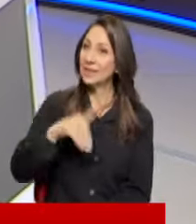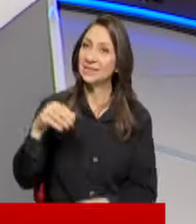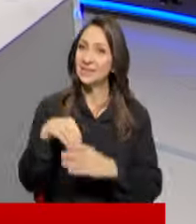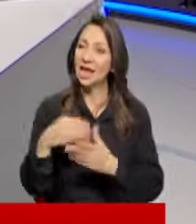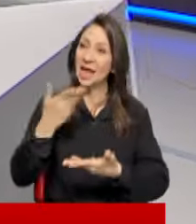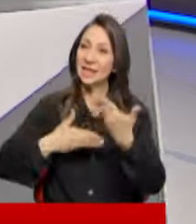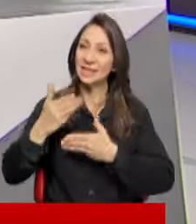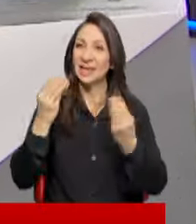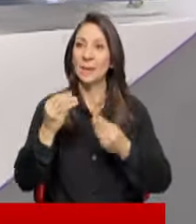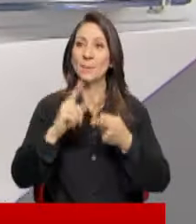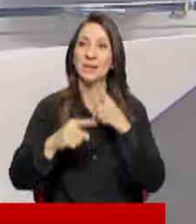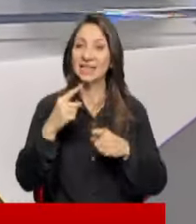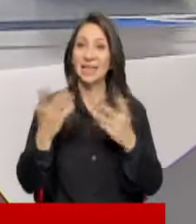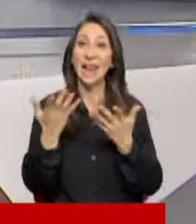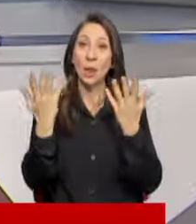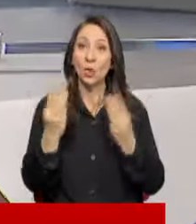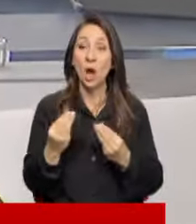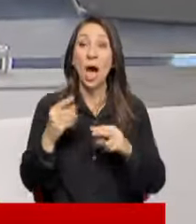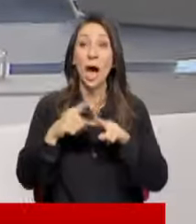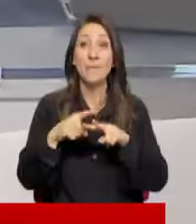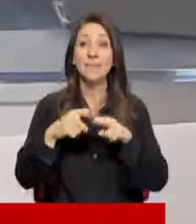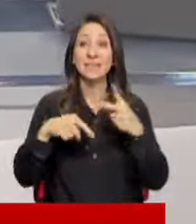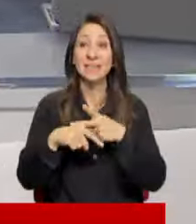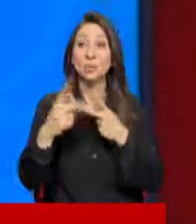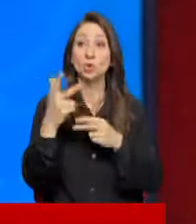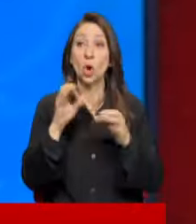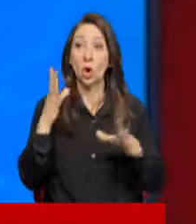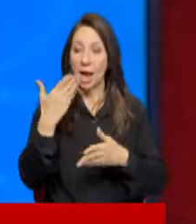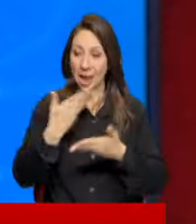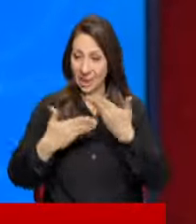Geldiğiniz, anlattığınız İYİ Parti'de neler oluyor? Ahmet Zeki Üçok anlattı, paylaştı.